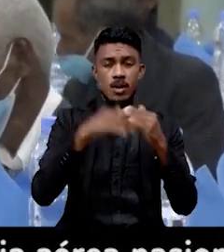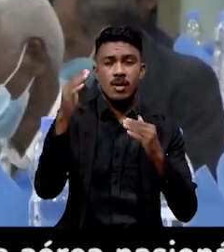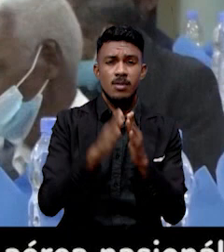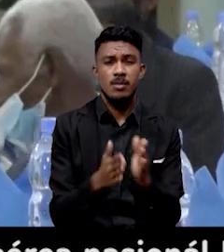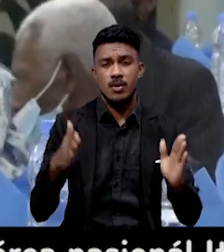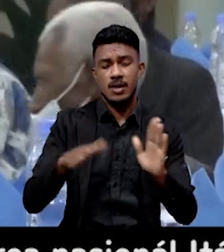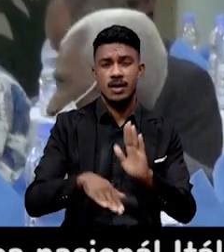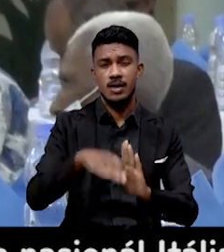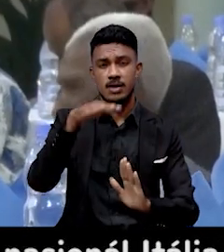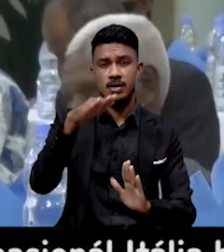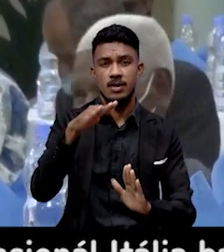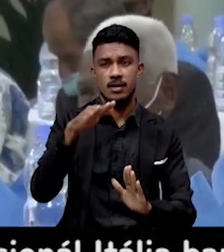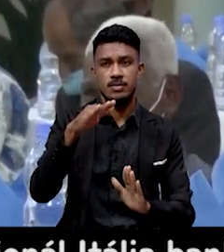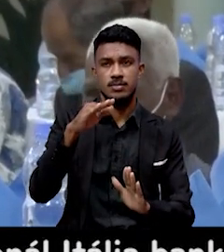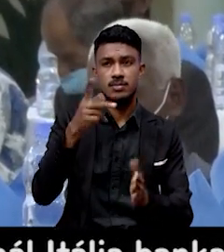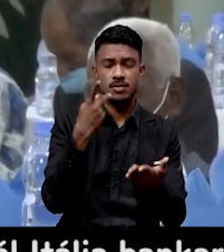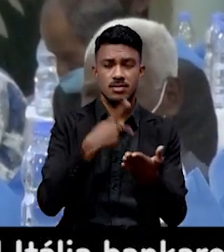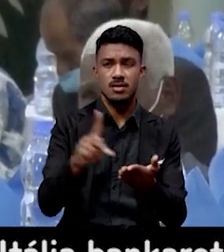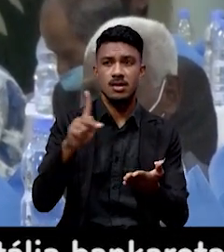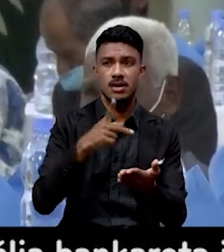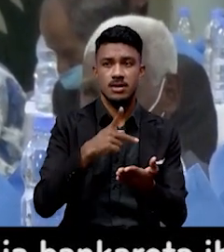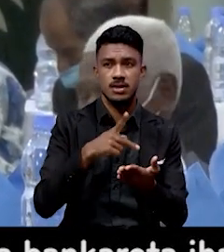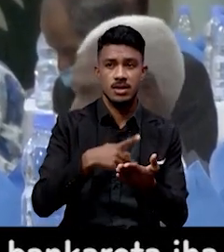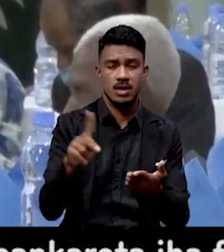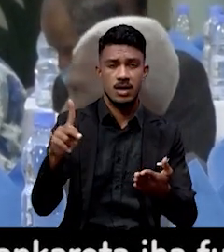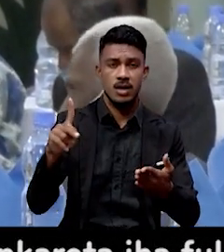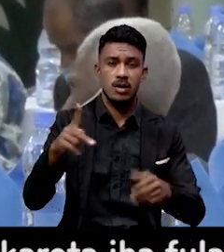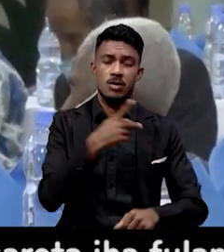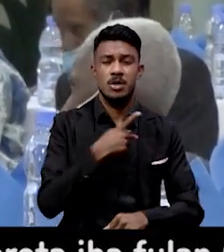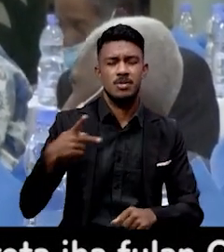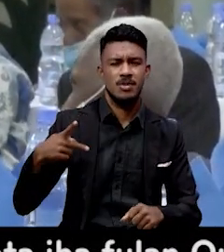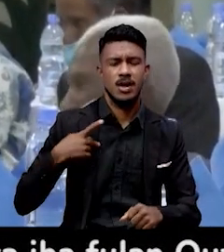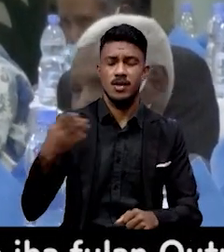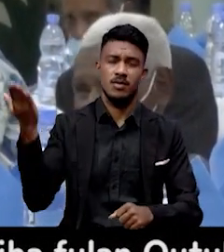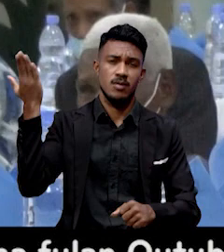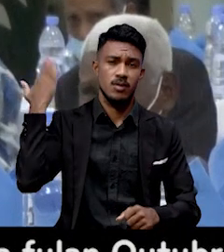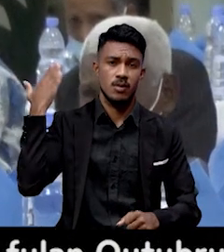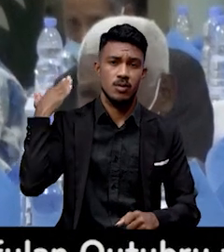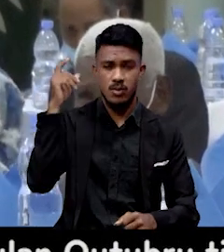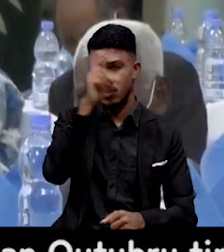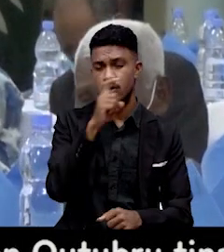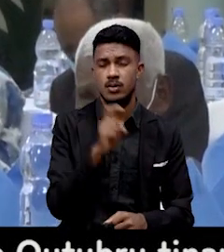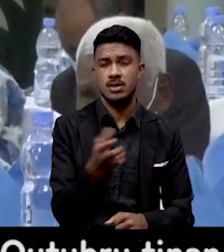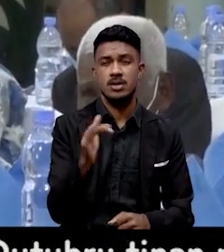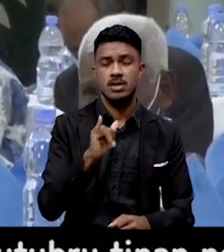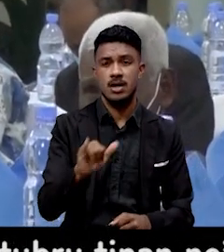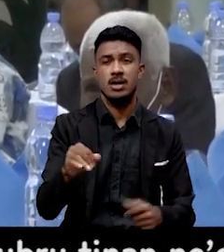presisa, ita huka huka presisa, liu ingatia, ne prime, siguru,